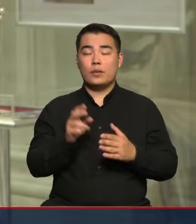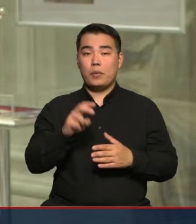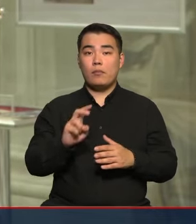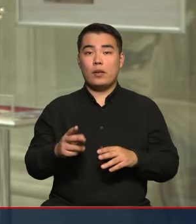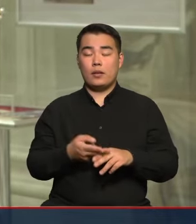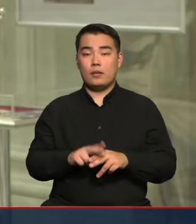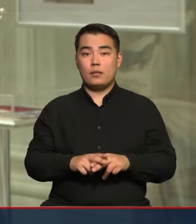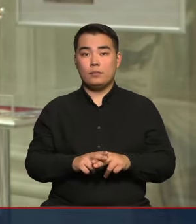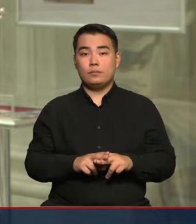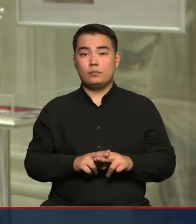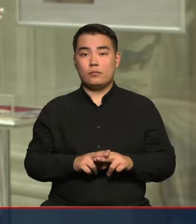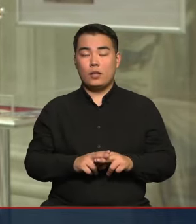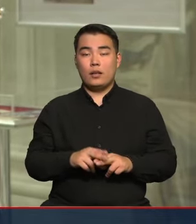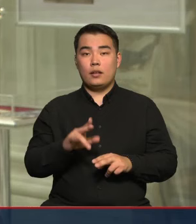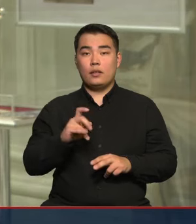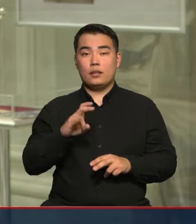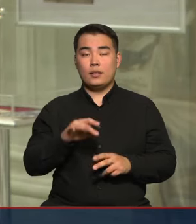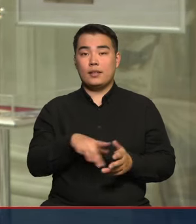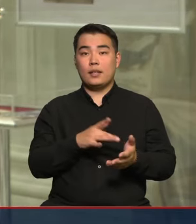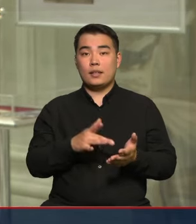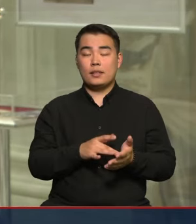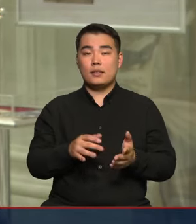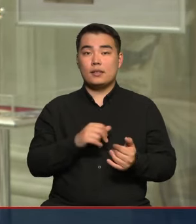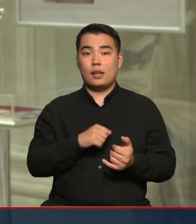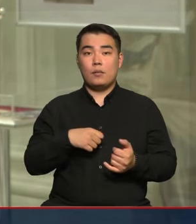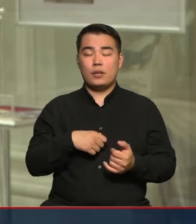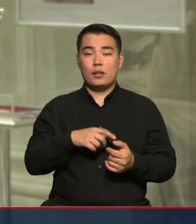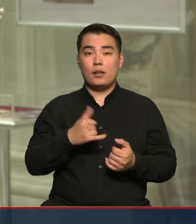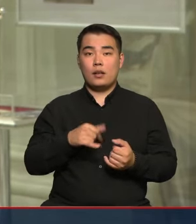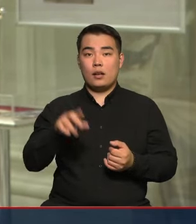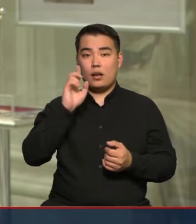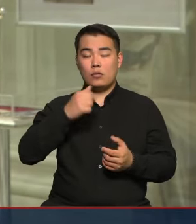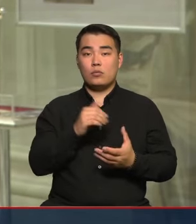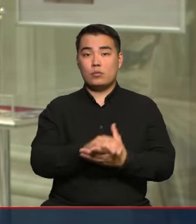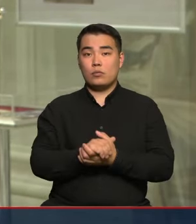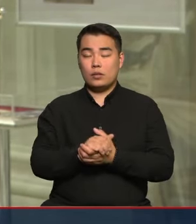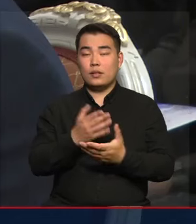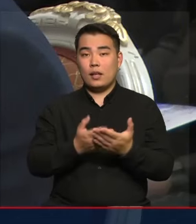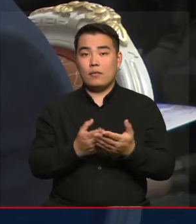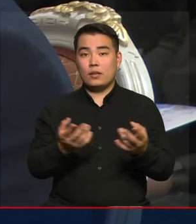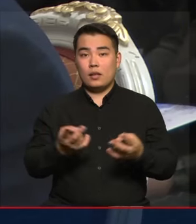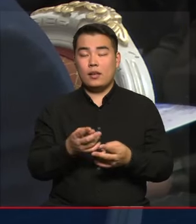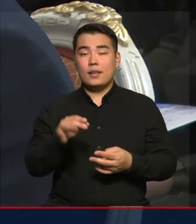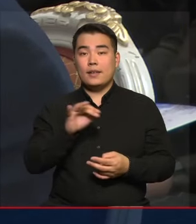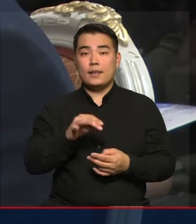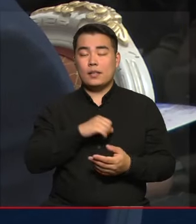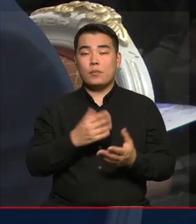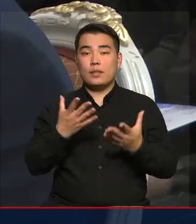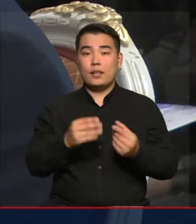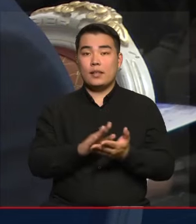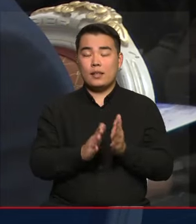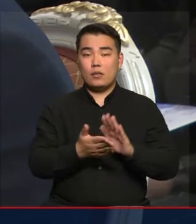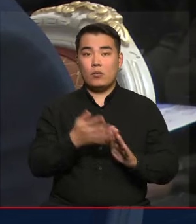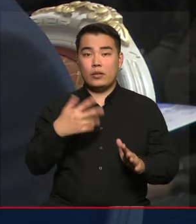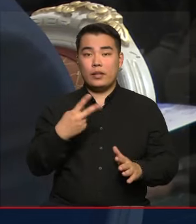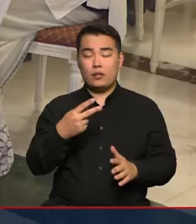біз сол діни орталықтың қызметкерлері елге ауызбіршілік ынтымақ түсіндіруіміз керек. Рухани келісім күні осыдан